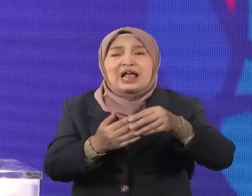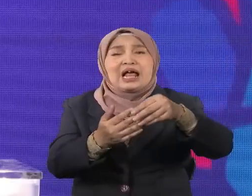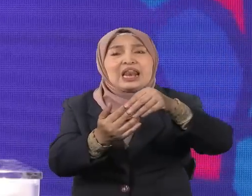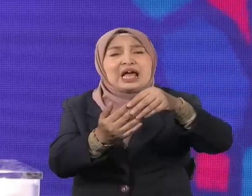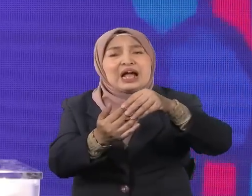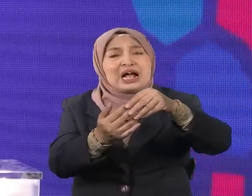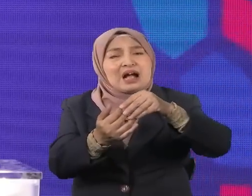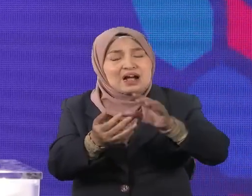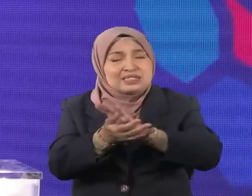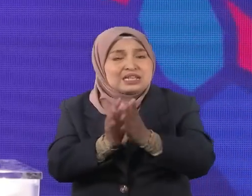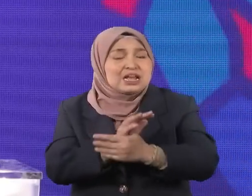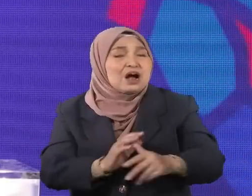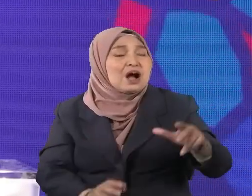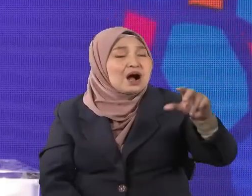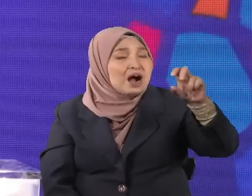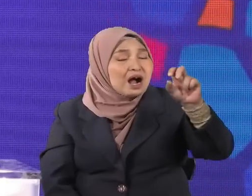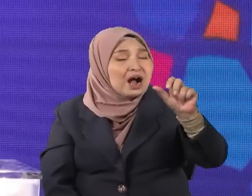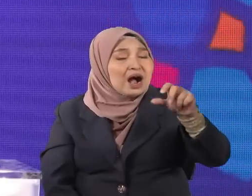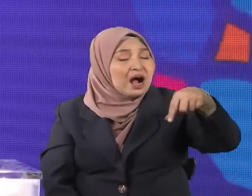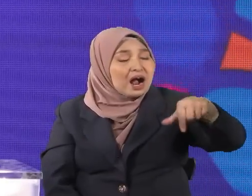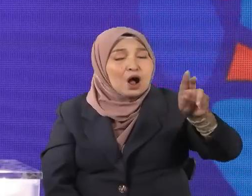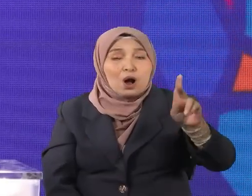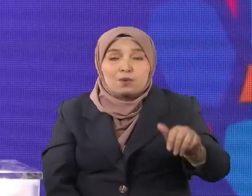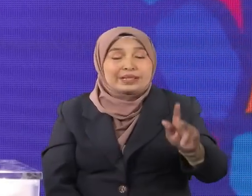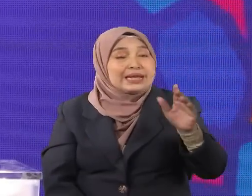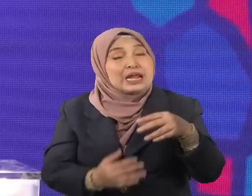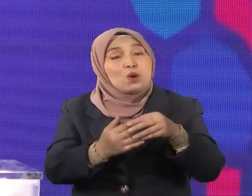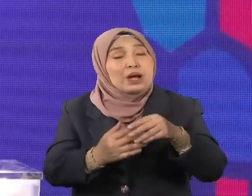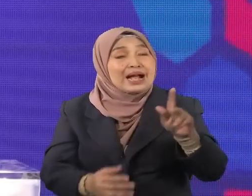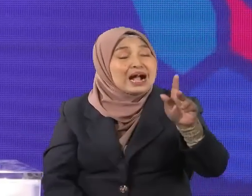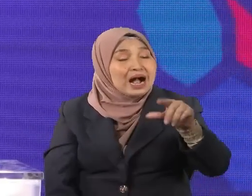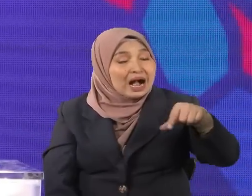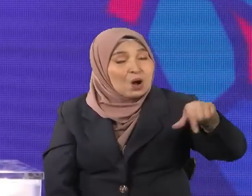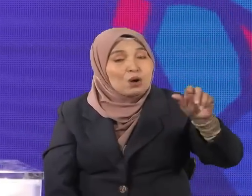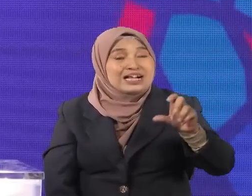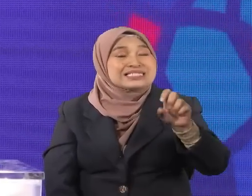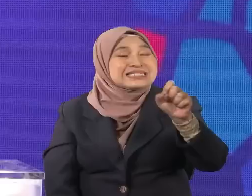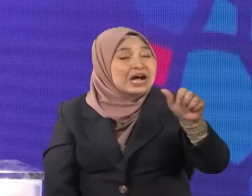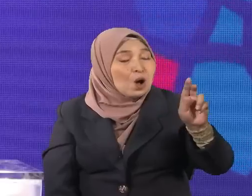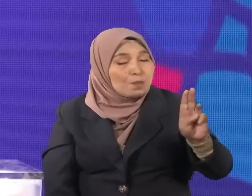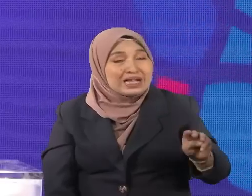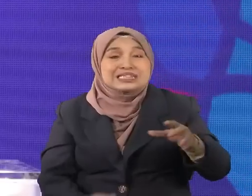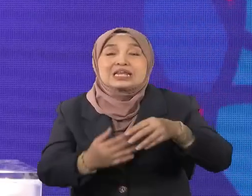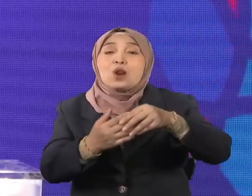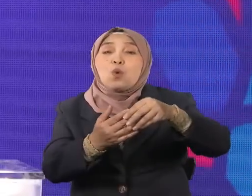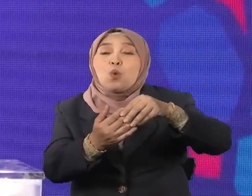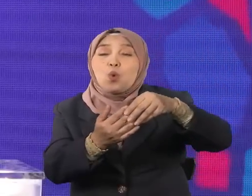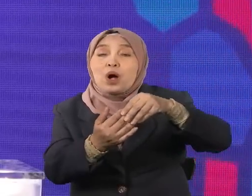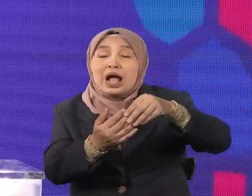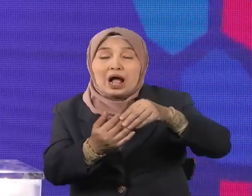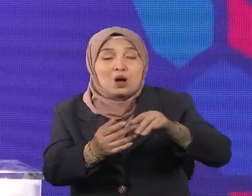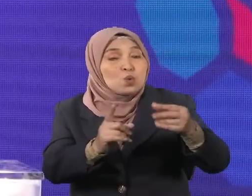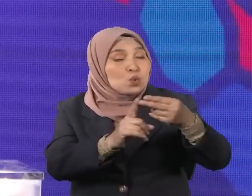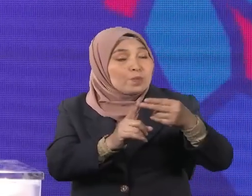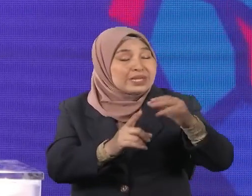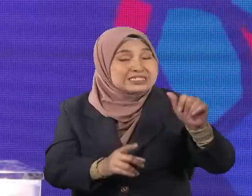pertama contoh macam qaumin. Qaumin satu, saumin, saumin, jadi longgar huruf isti'la.